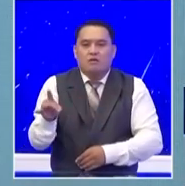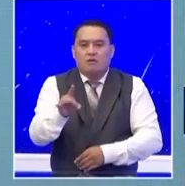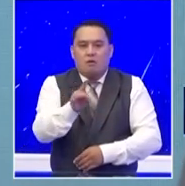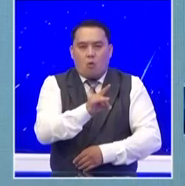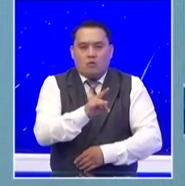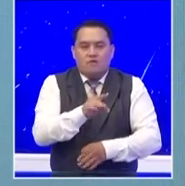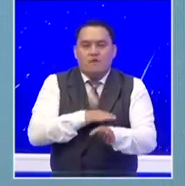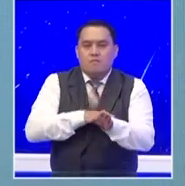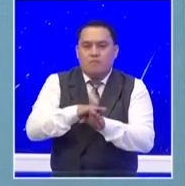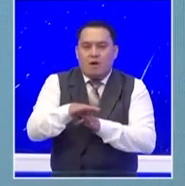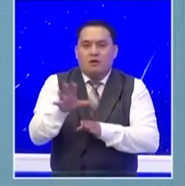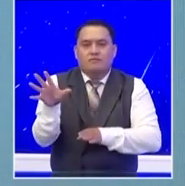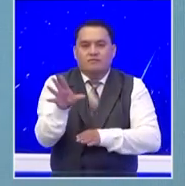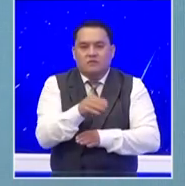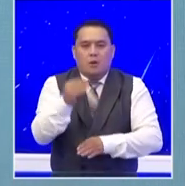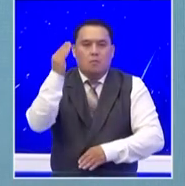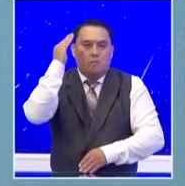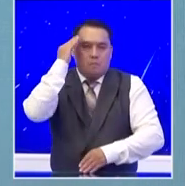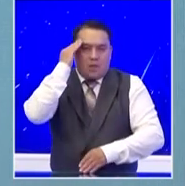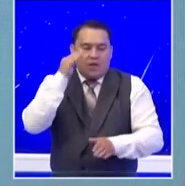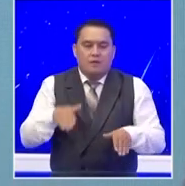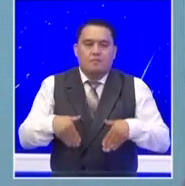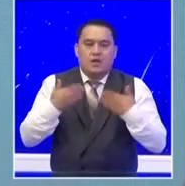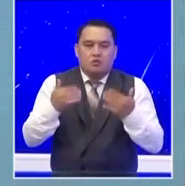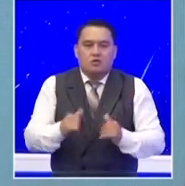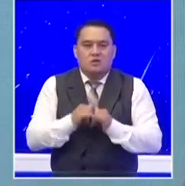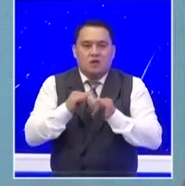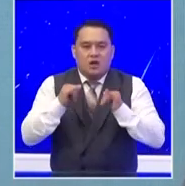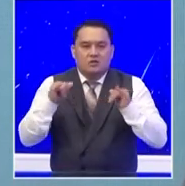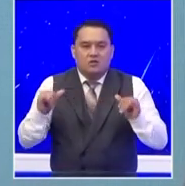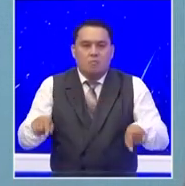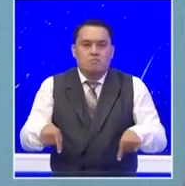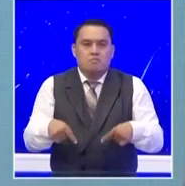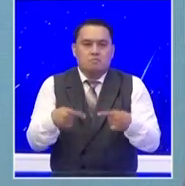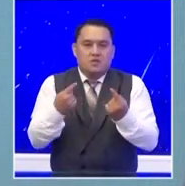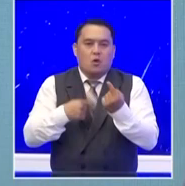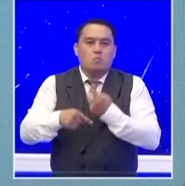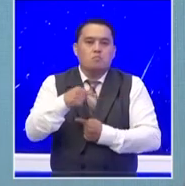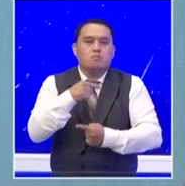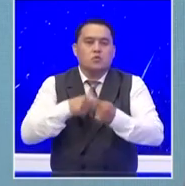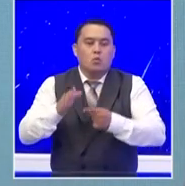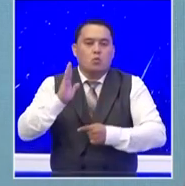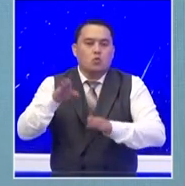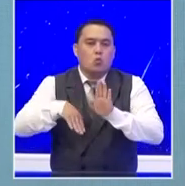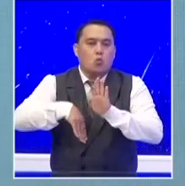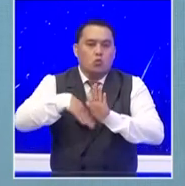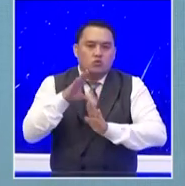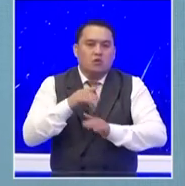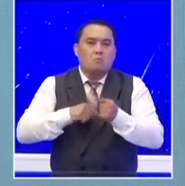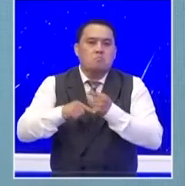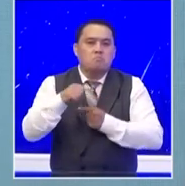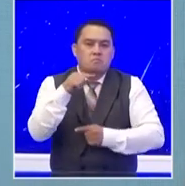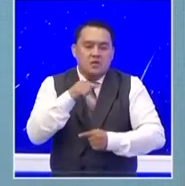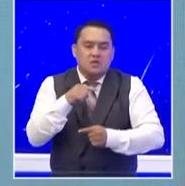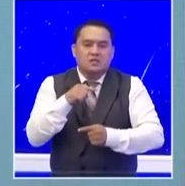Поэтому реализация всех озвученных мер придаст импульс дальнейшему развитию предпринимательства, будет содействовать улучшению бизнес-климата